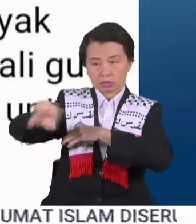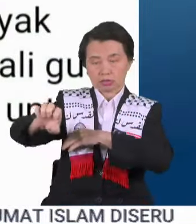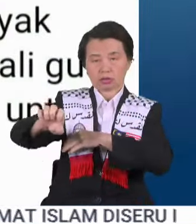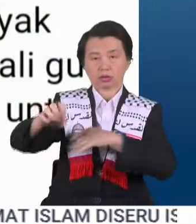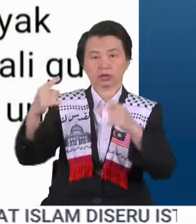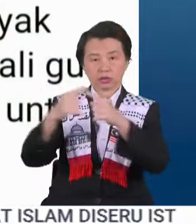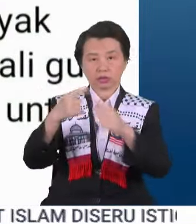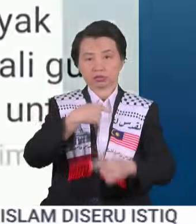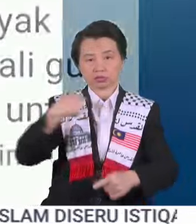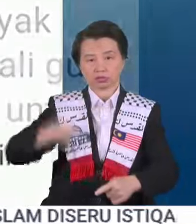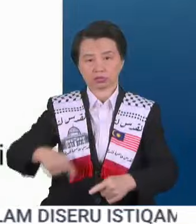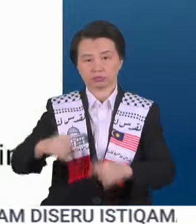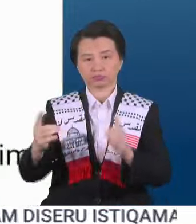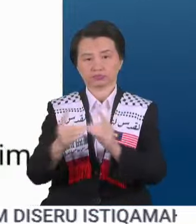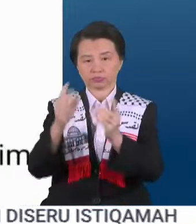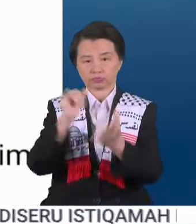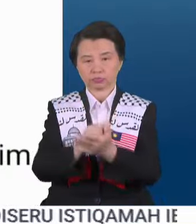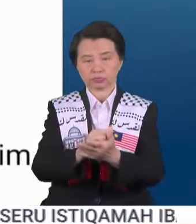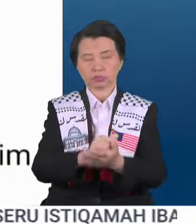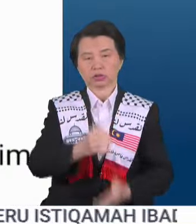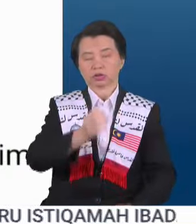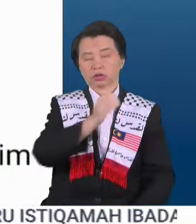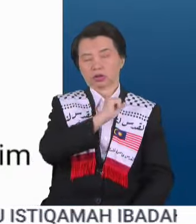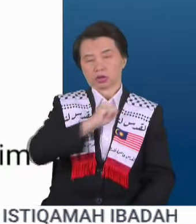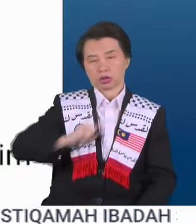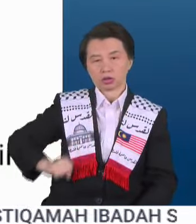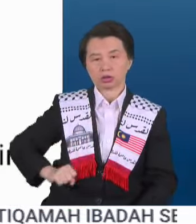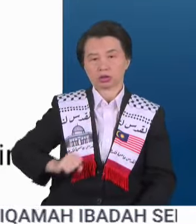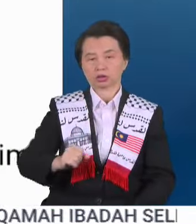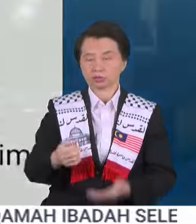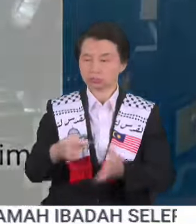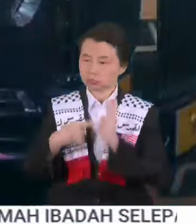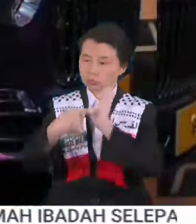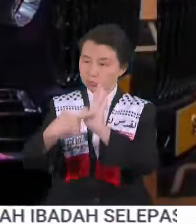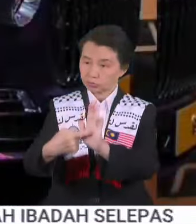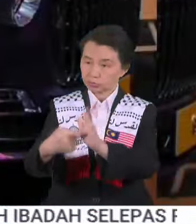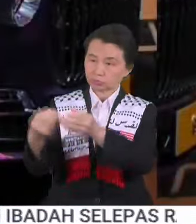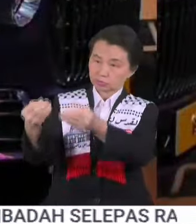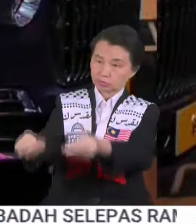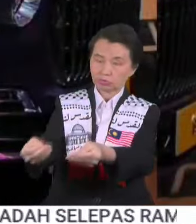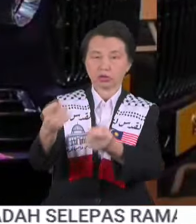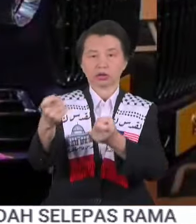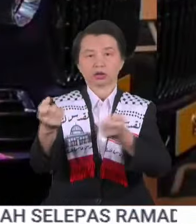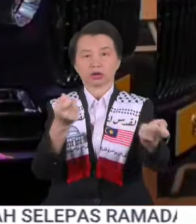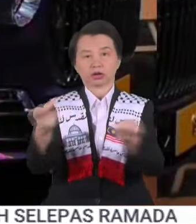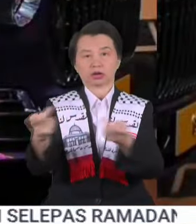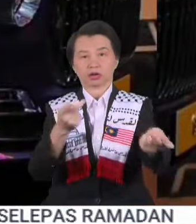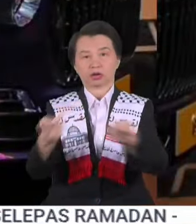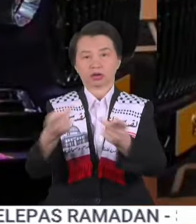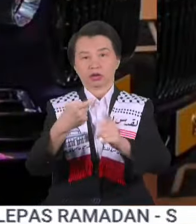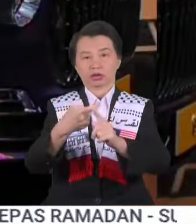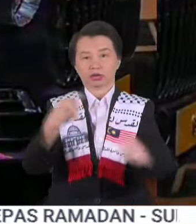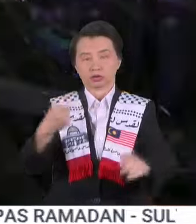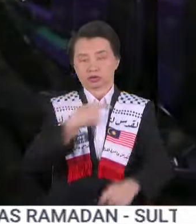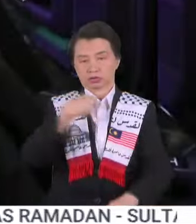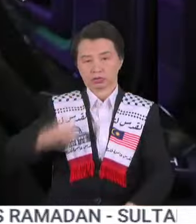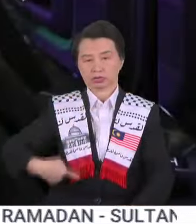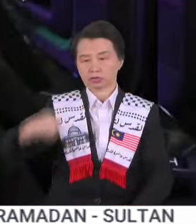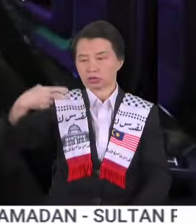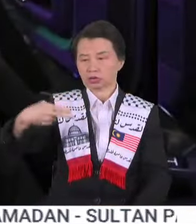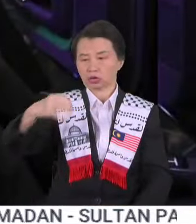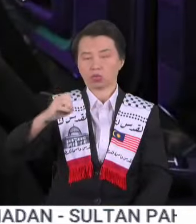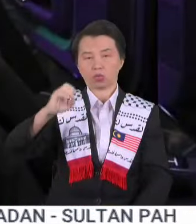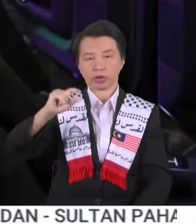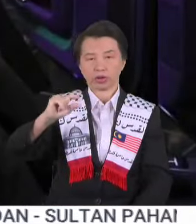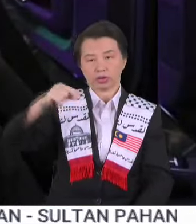China. Dalam pertemuan sama, Baginda turut dipersembah dengan sebuah kereta keluaran China, Hongqi L5,